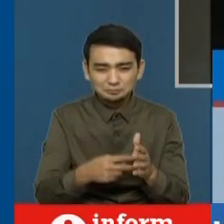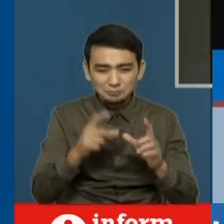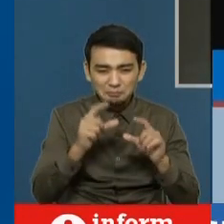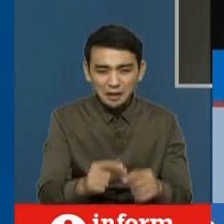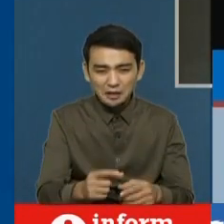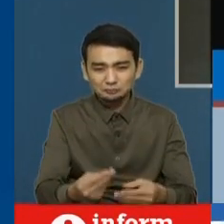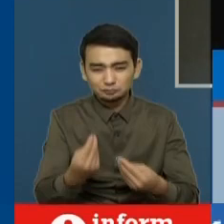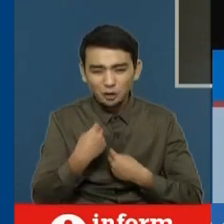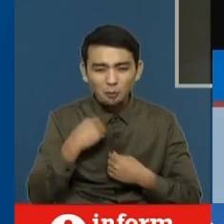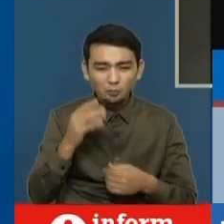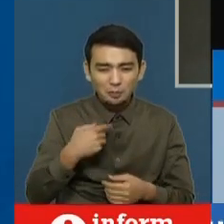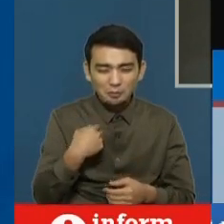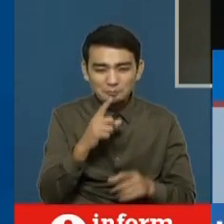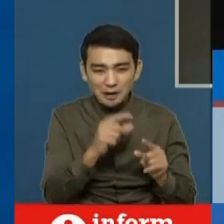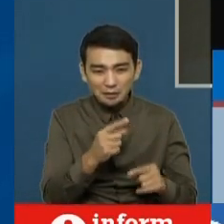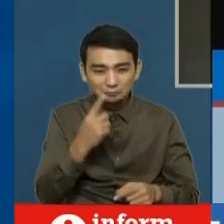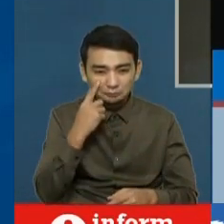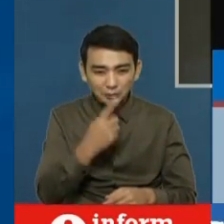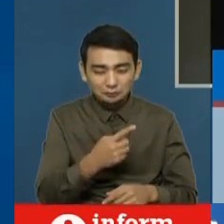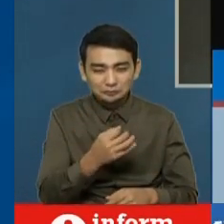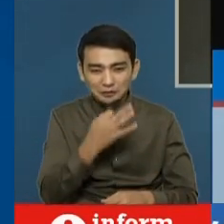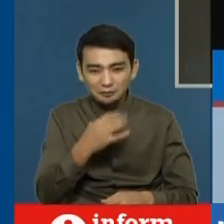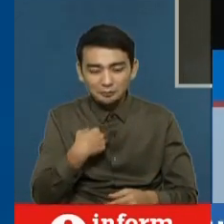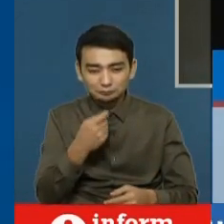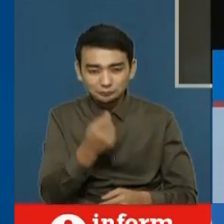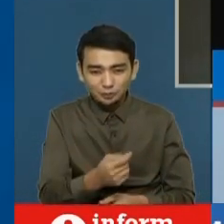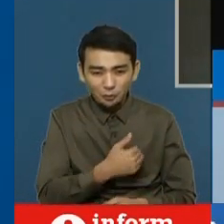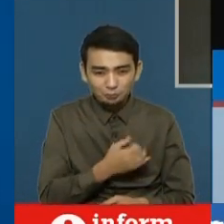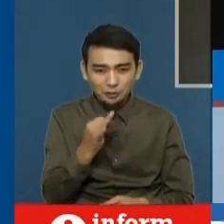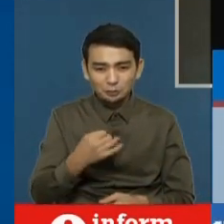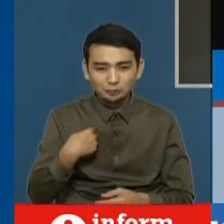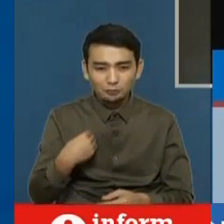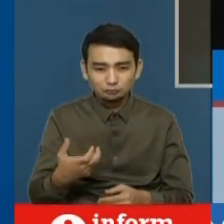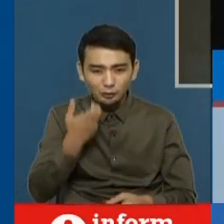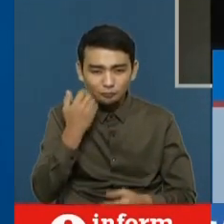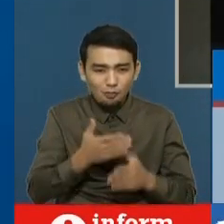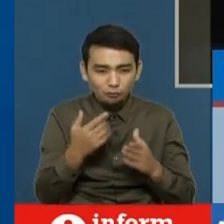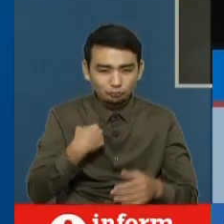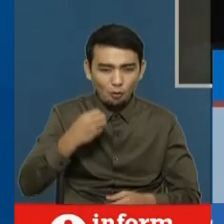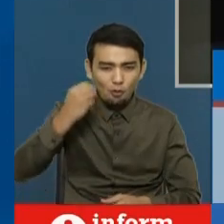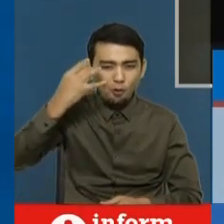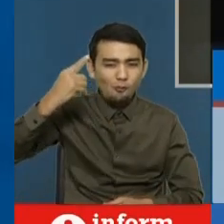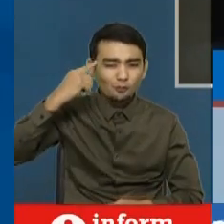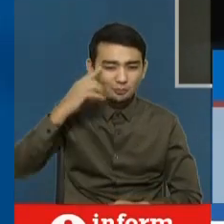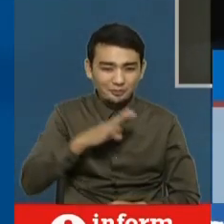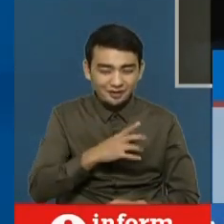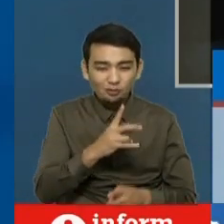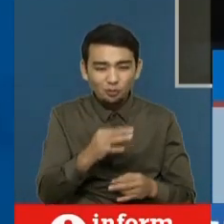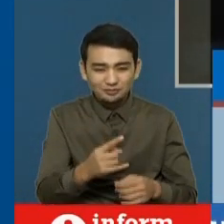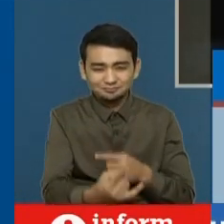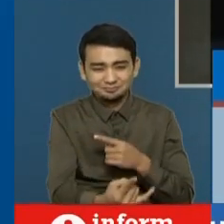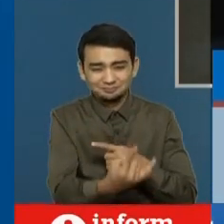мы все за этим гонимся, конечно, чтобы было дешевле. Мы считаем себя самыми умными, но это все просто